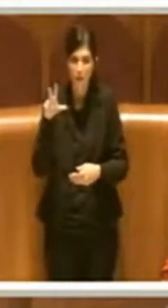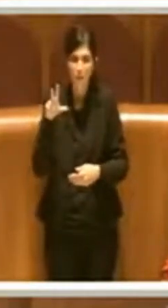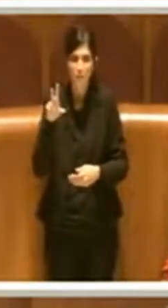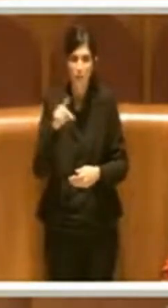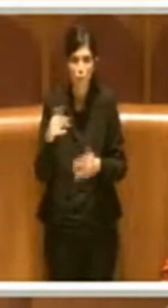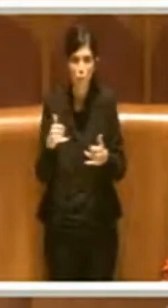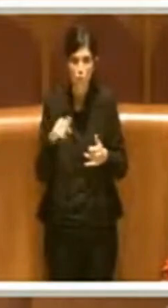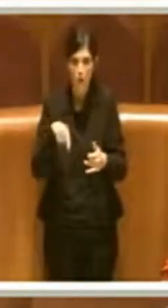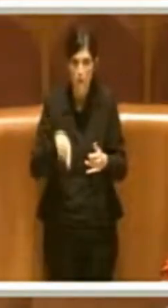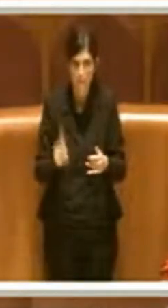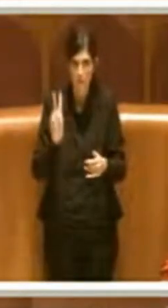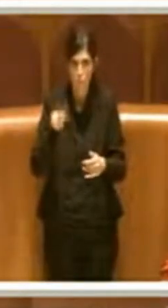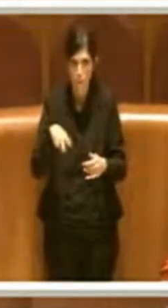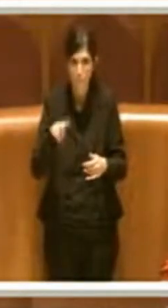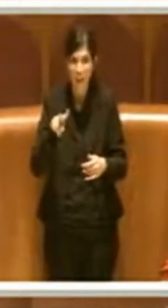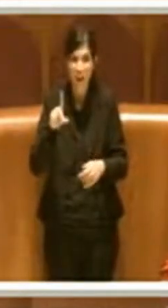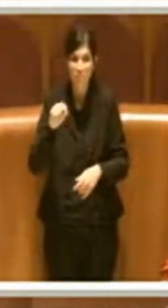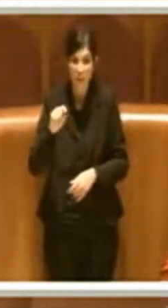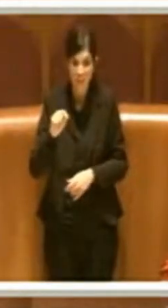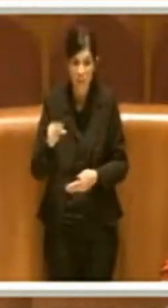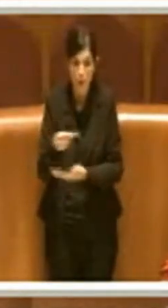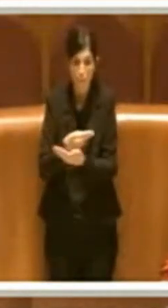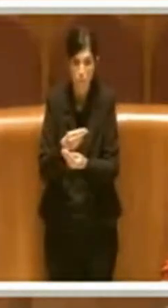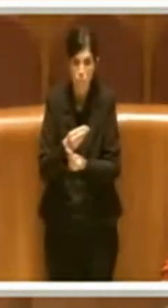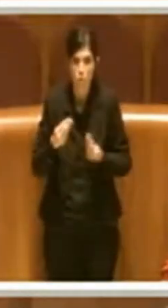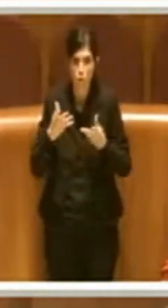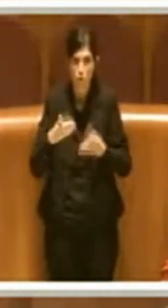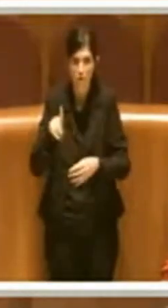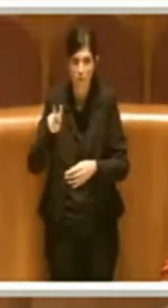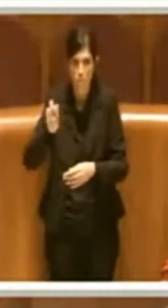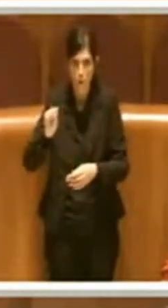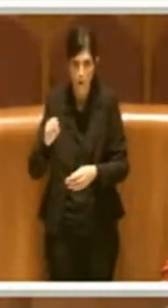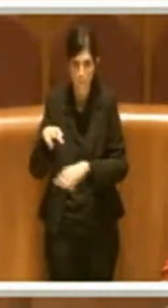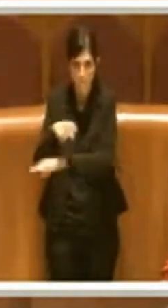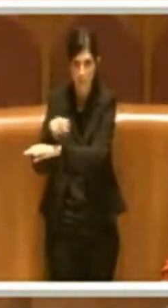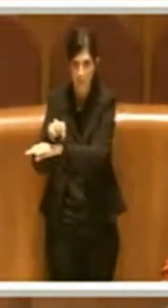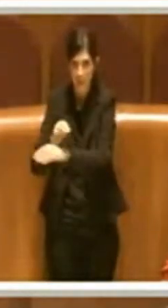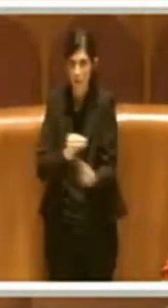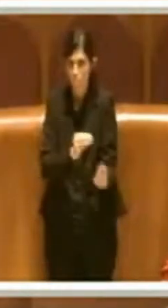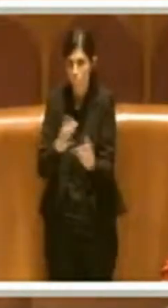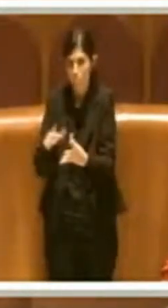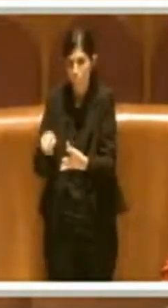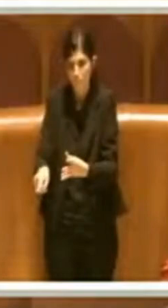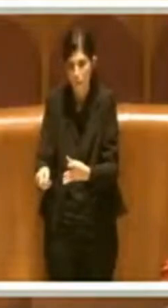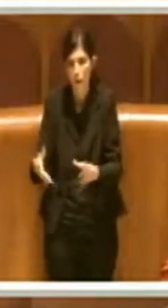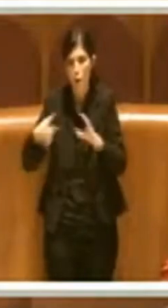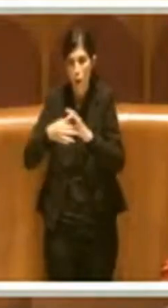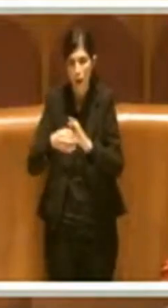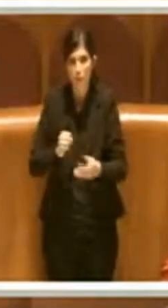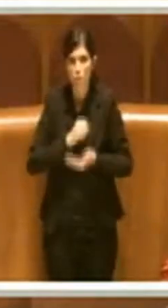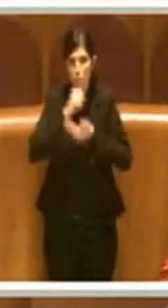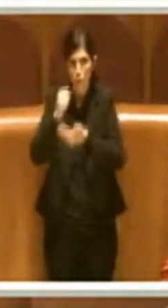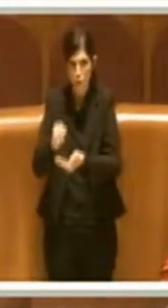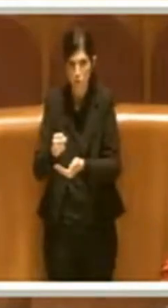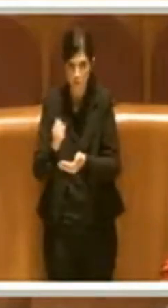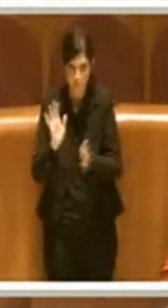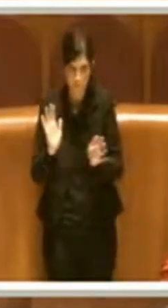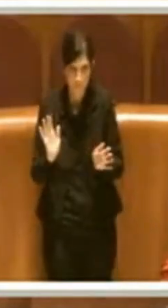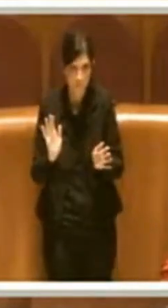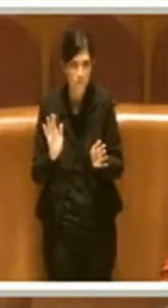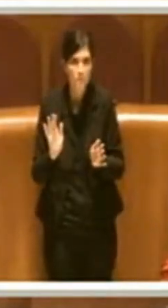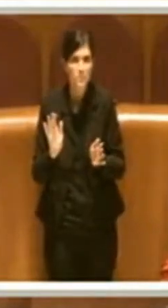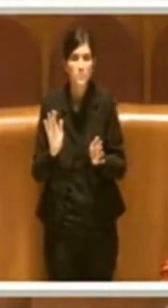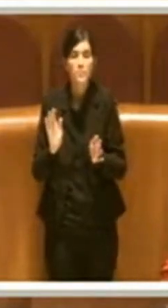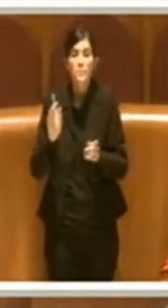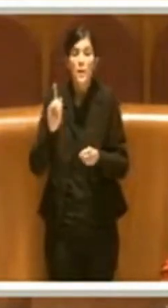31-12-2019, ma del dicembre 2020, consegneremo il progetto della TVA al Ministero per ottenere i fondi relativi.